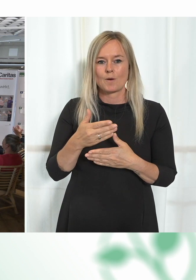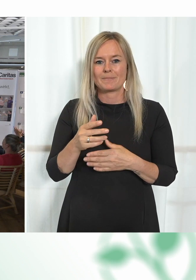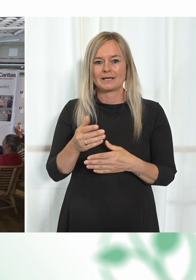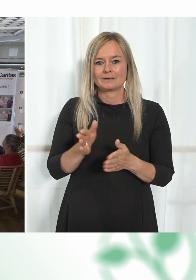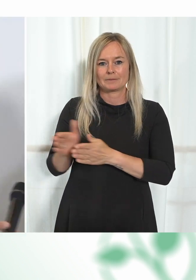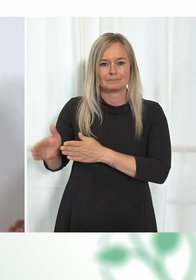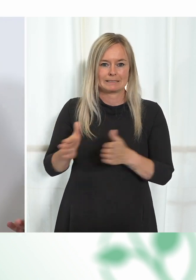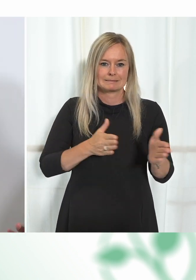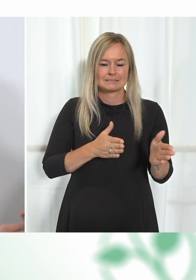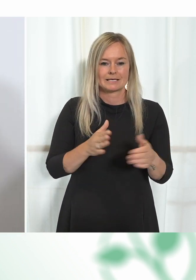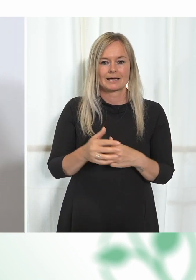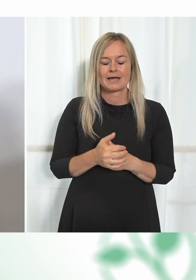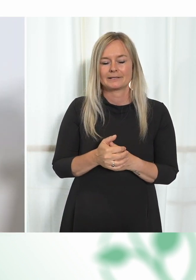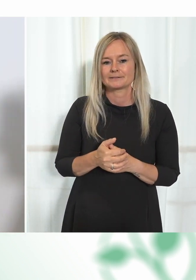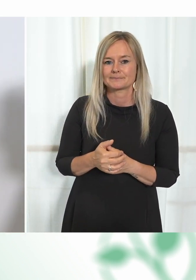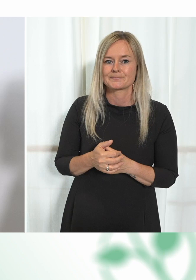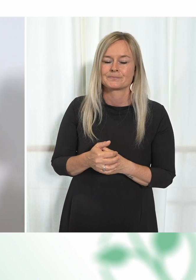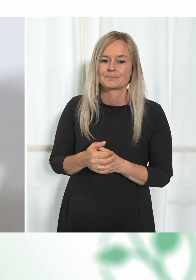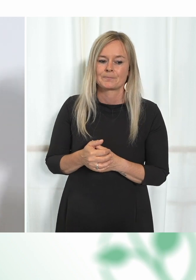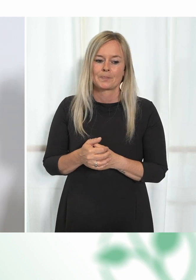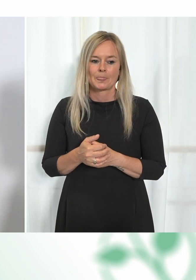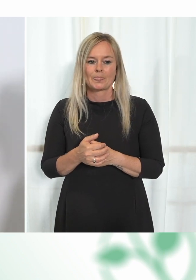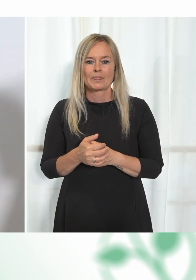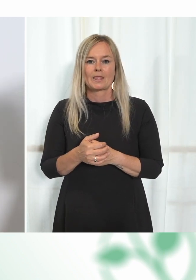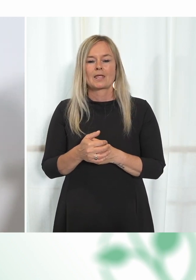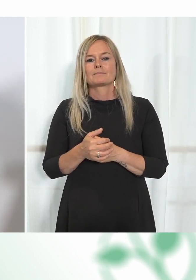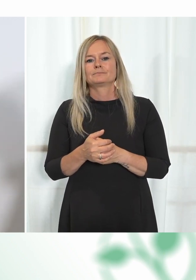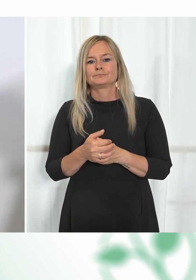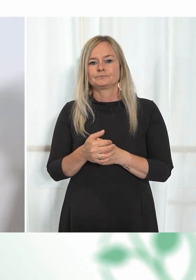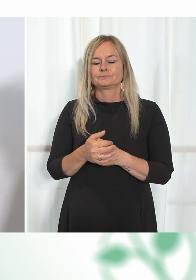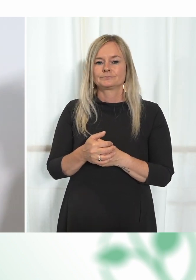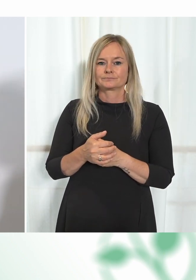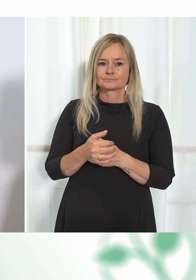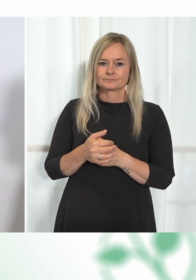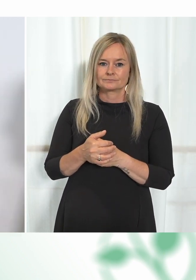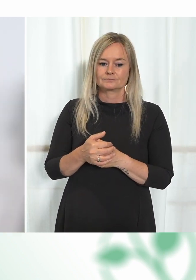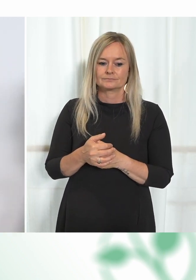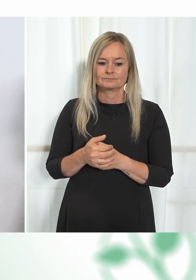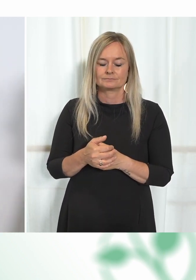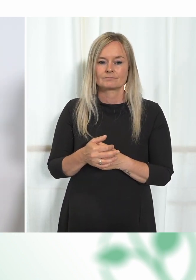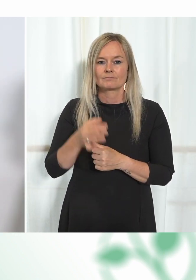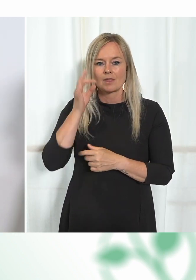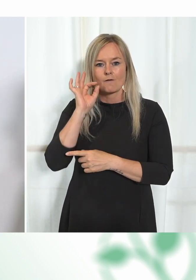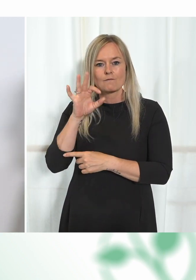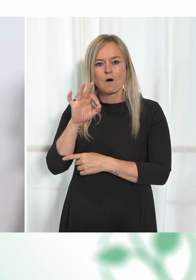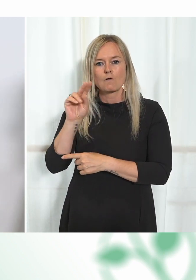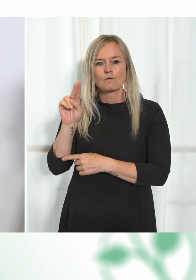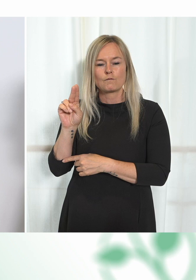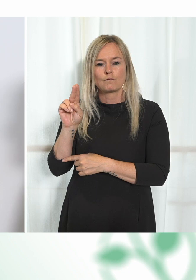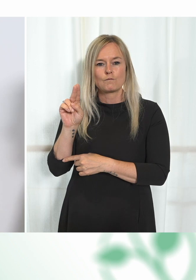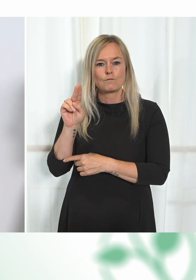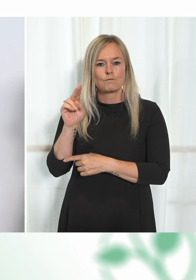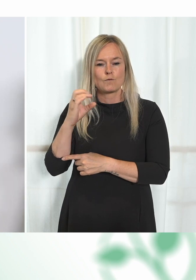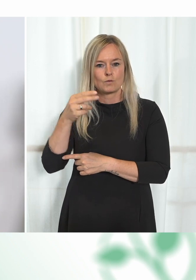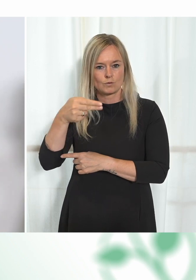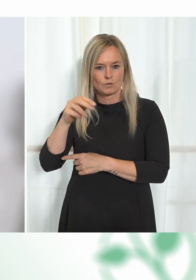jeder ein Mikrofon in der Hand hat. Genau, da liegen die zwei, Frau Fuchshofer. Wir haben also gehört, dass